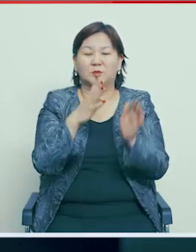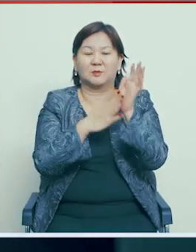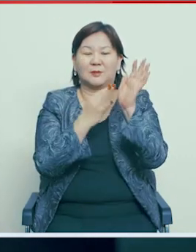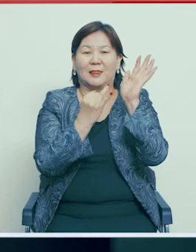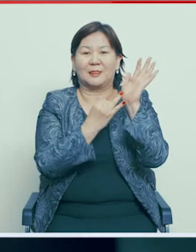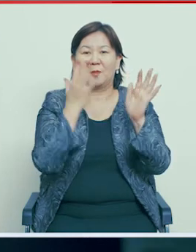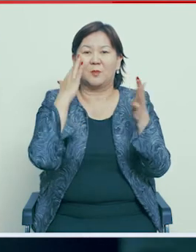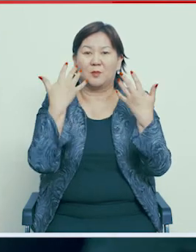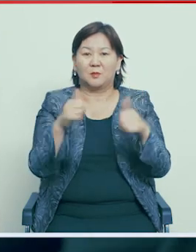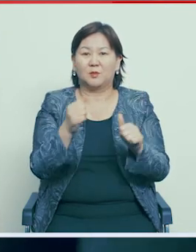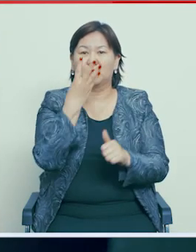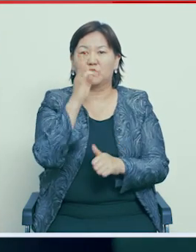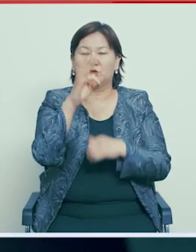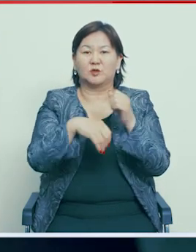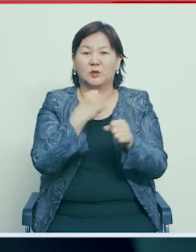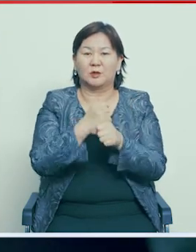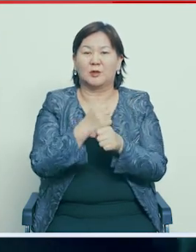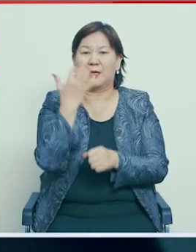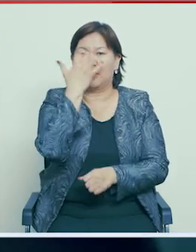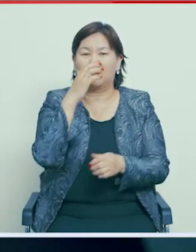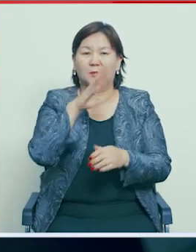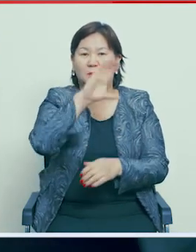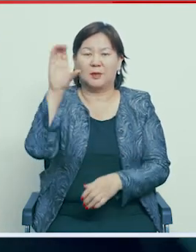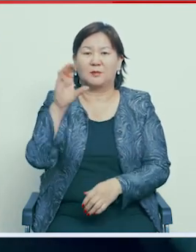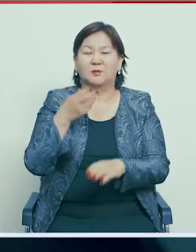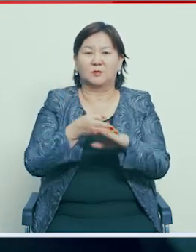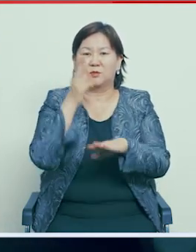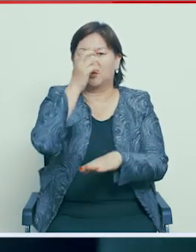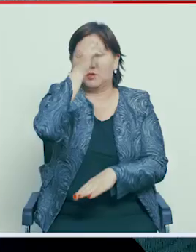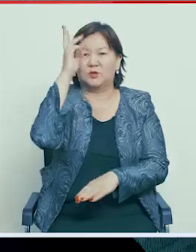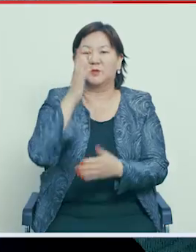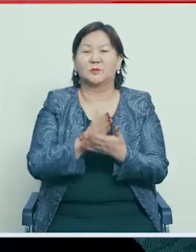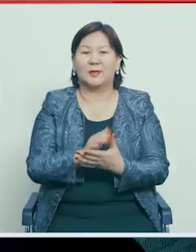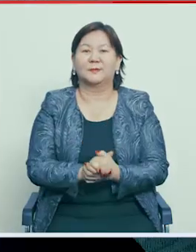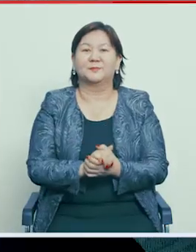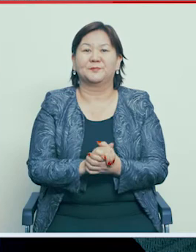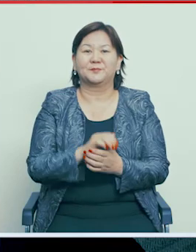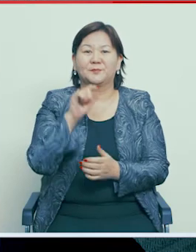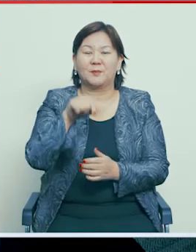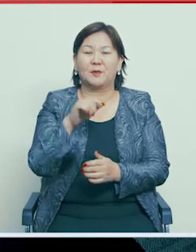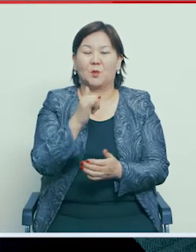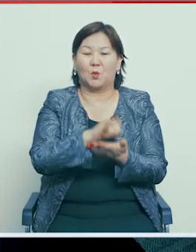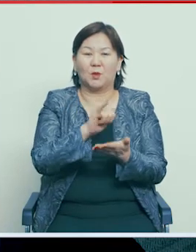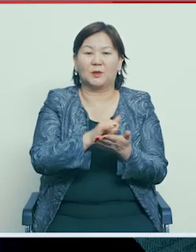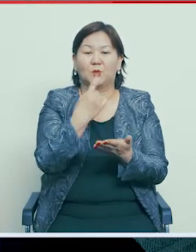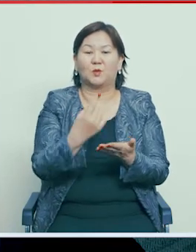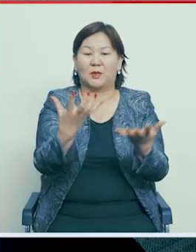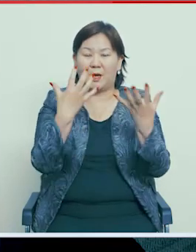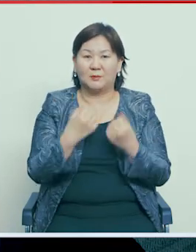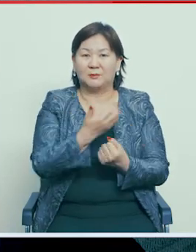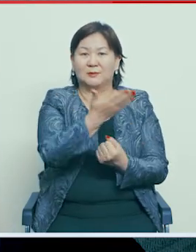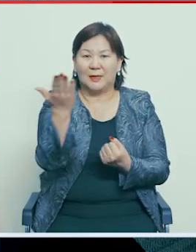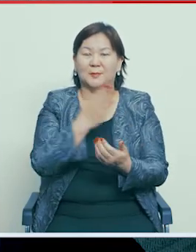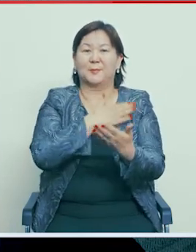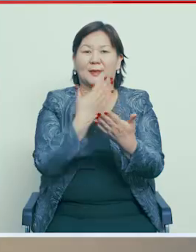1978 онд байгуулагдсан одоо 40 жилийн ойгоо ирэх жил хийж байгаа том байгууллагын маань ерөнхийлөгч байна. Тэгээ юуны өмнө миний урилгыг хүлээн авч нэвтрүүлэгт хүрэлцүүлсэн та бүхэнд